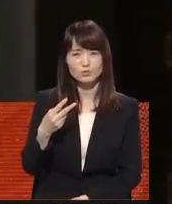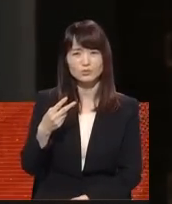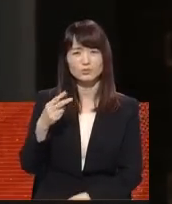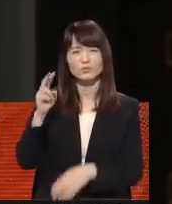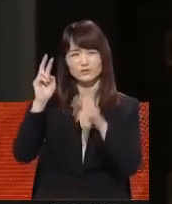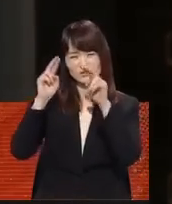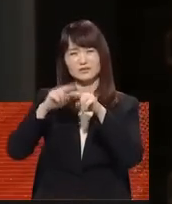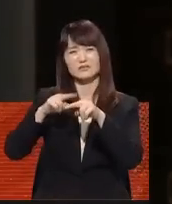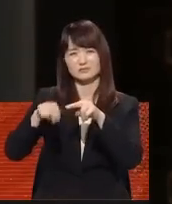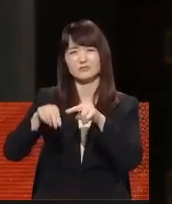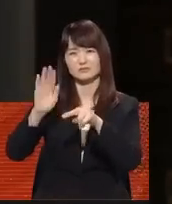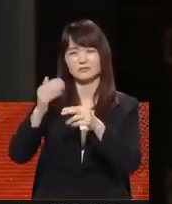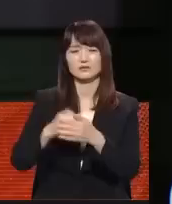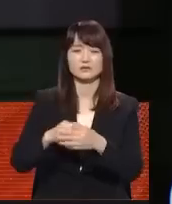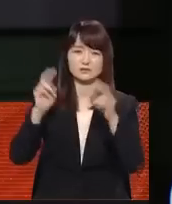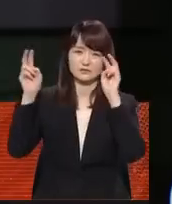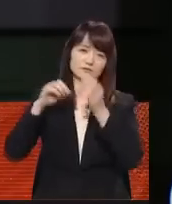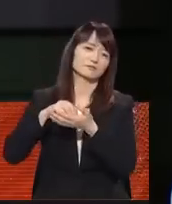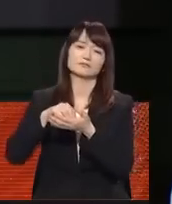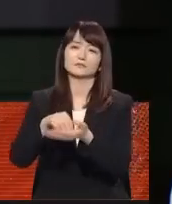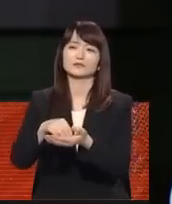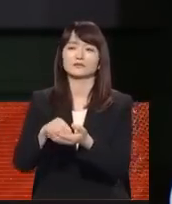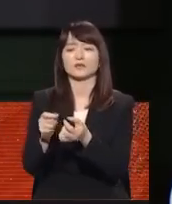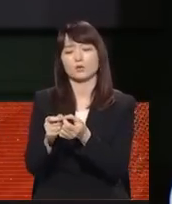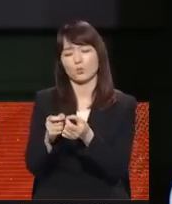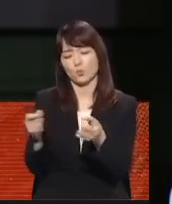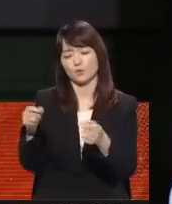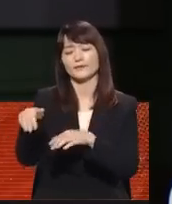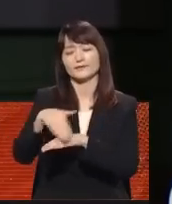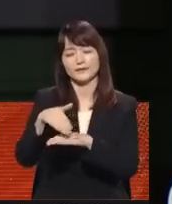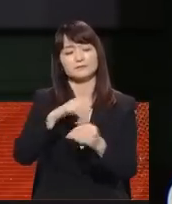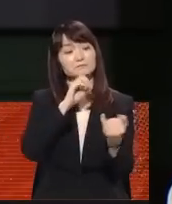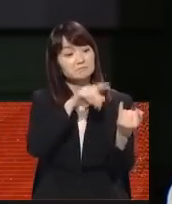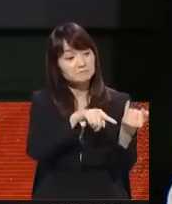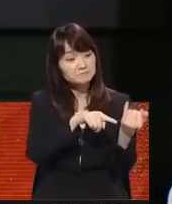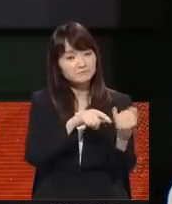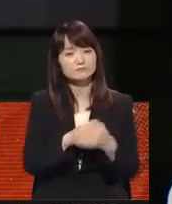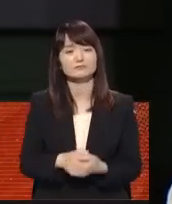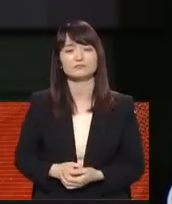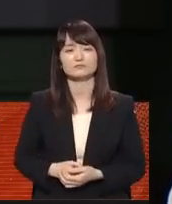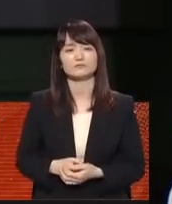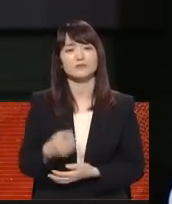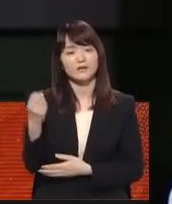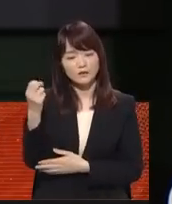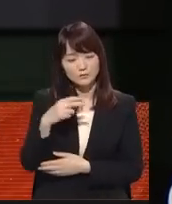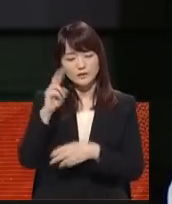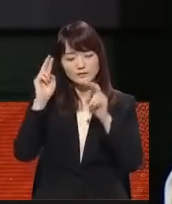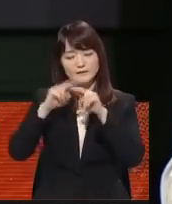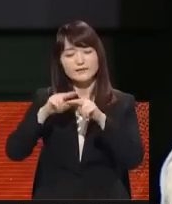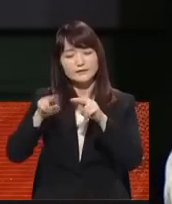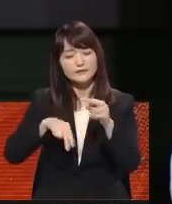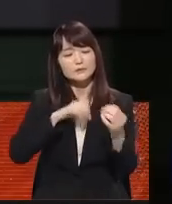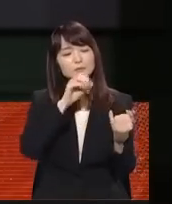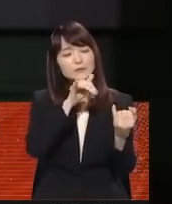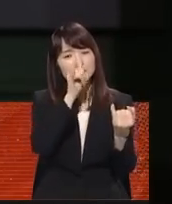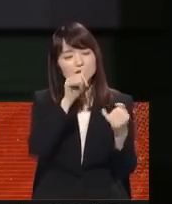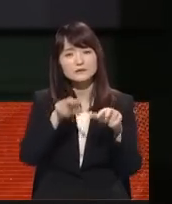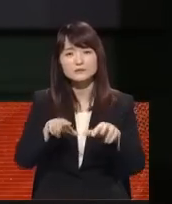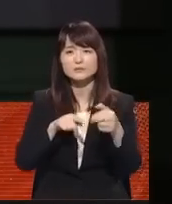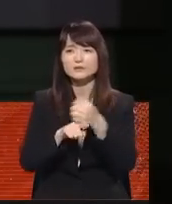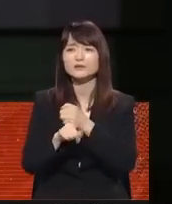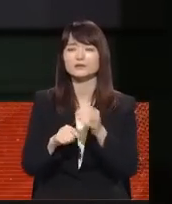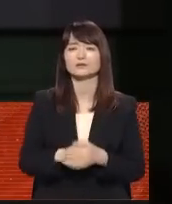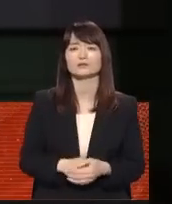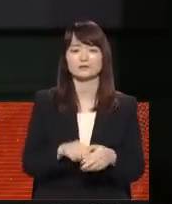거예요 또 사실 들어갈 때는 이번에는 오래 다니겠다고 호원 장담을 했는데 또 슬슬 퇴사 얘기를 꺼내기 시작을 했습니다 이번 이유는